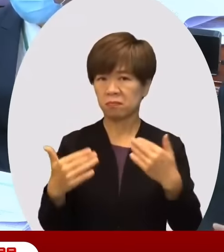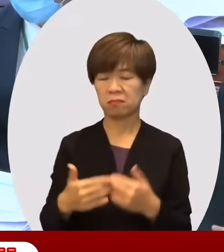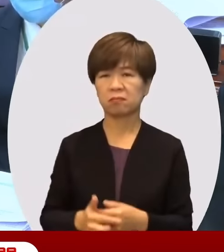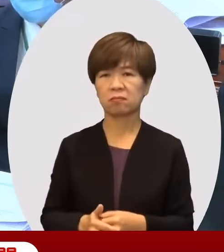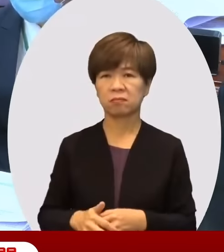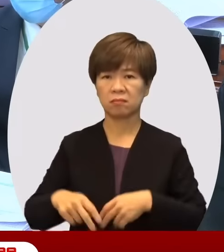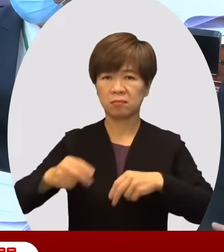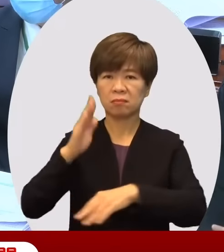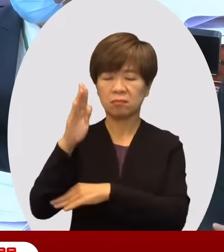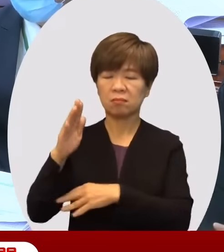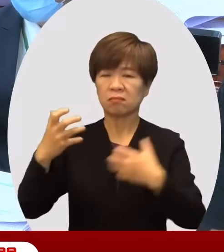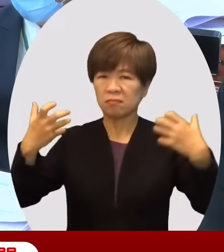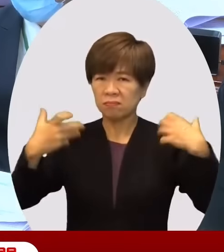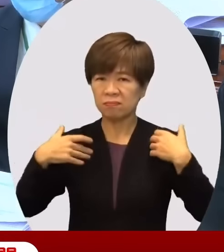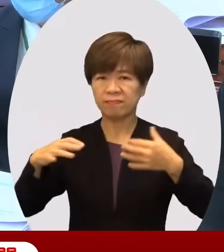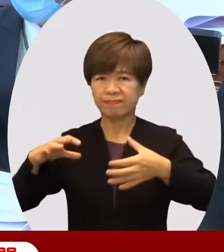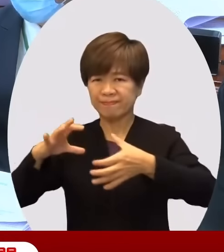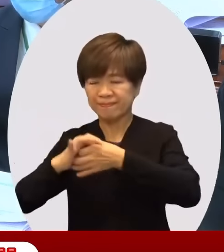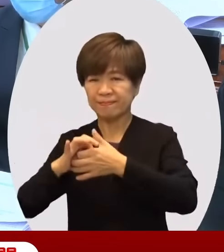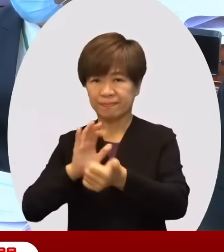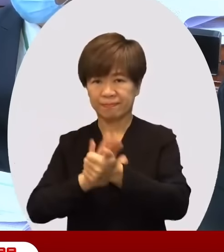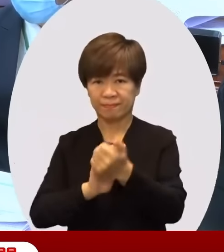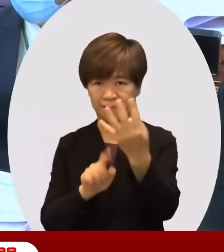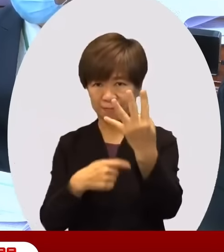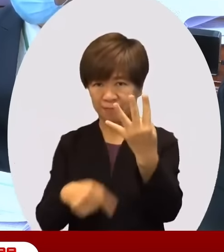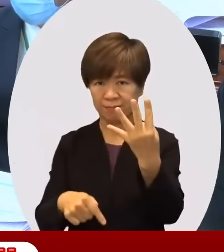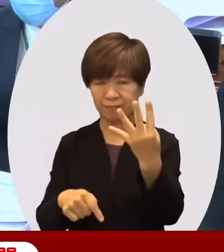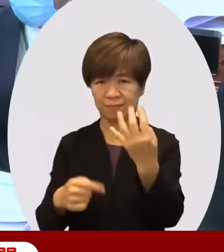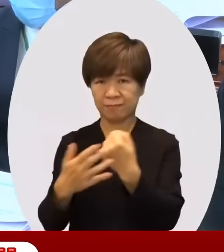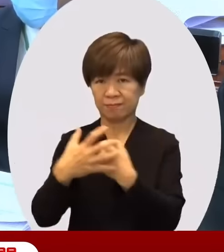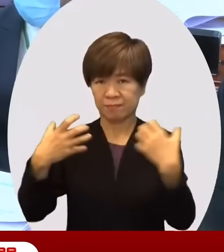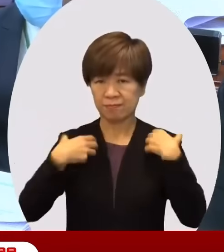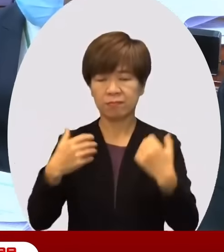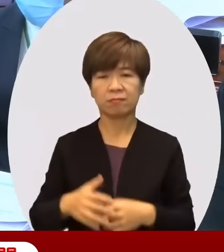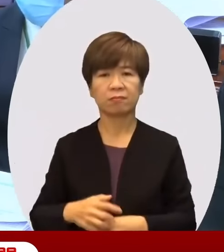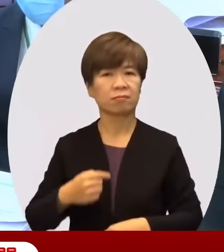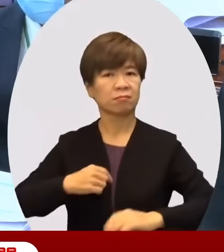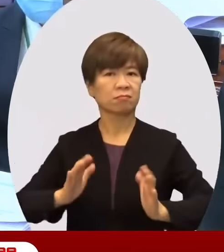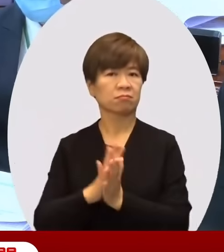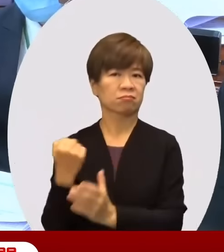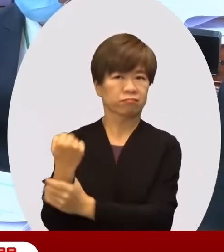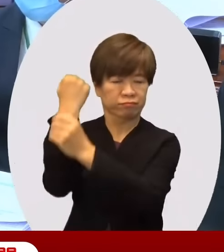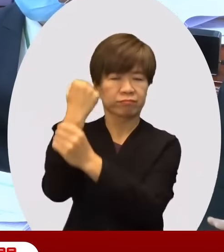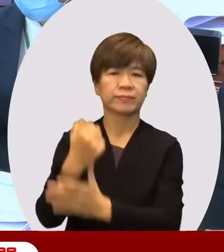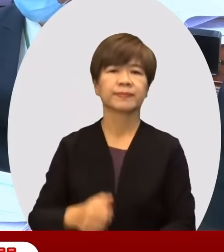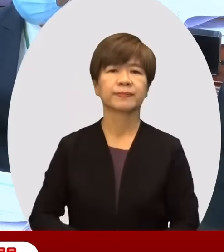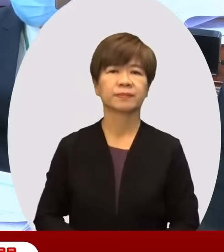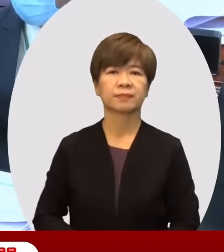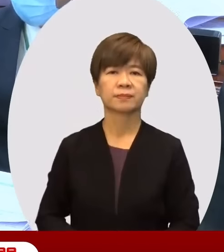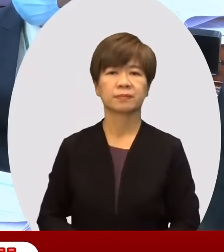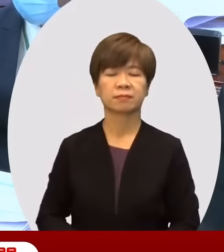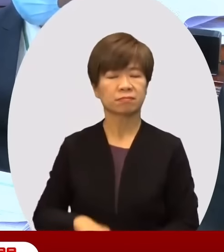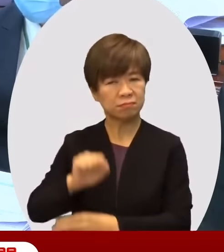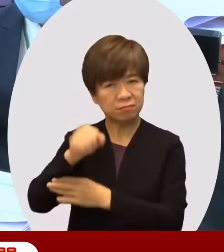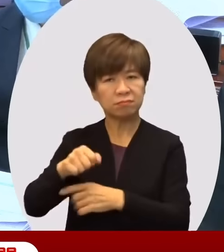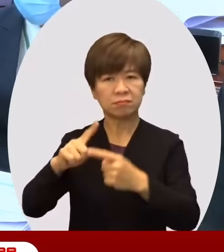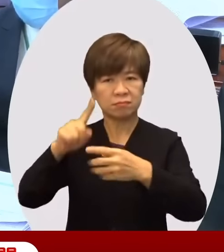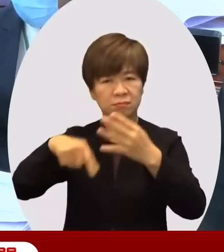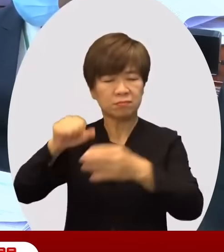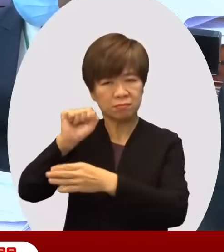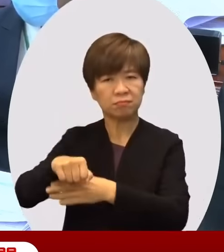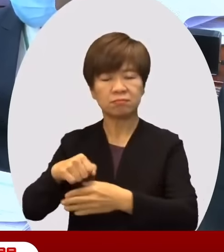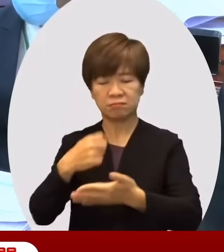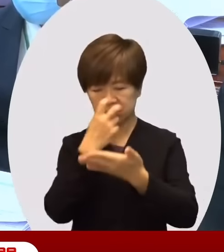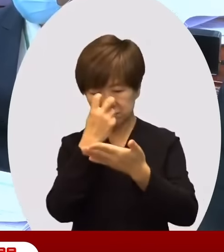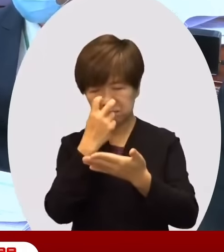政一体，基于责任政治，你帮这四个人背书，我们立刻马上支持进入人事同意权实质的